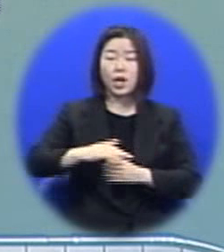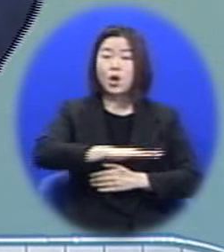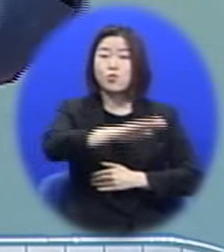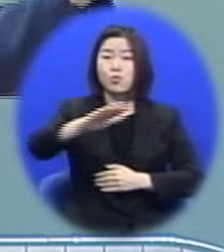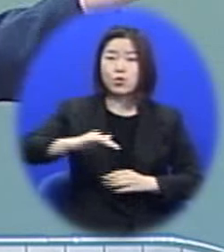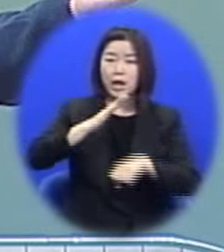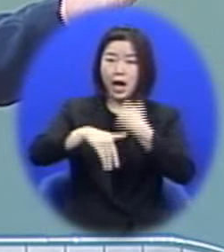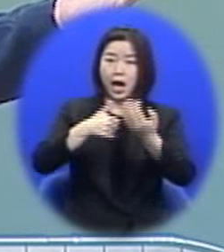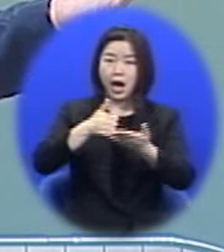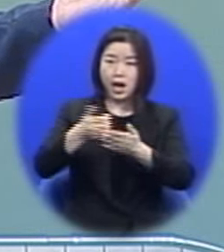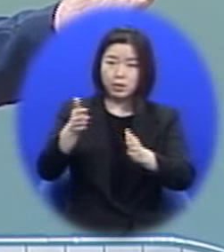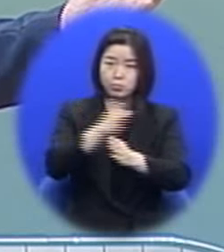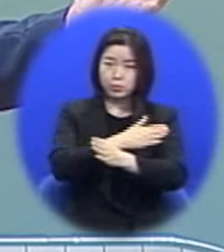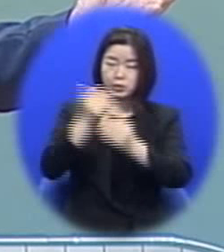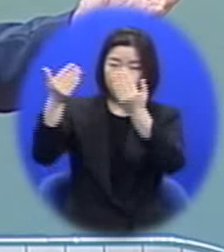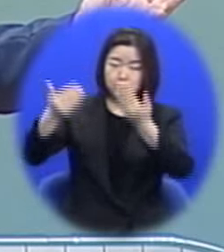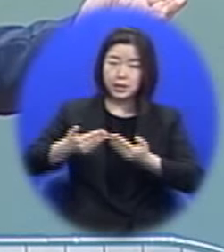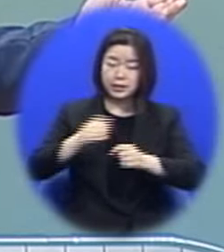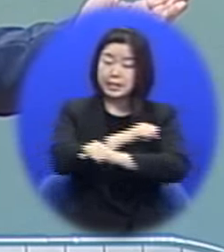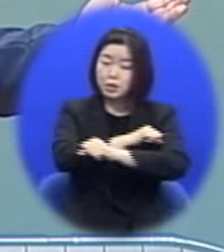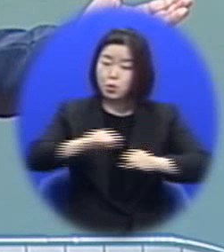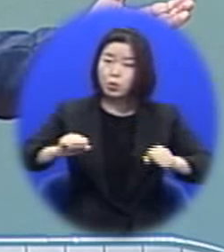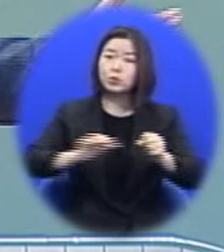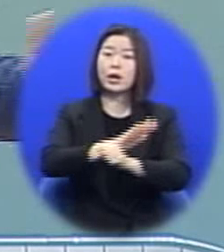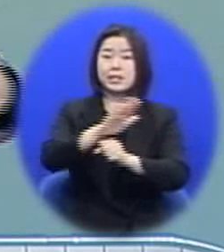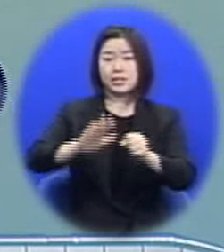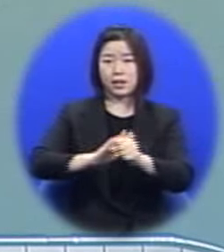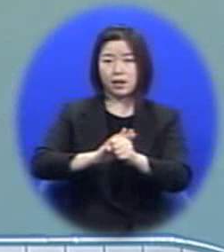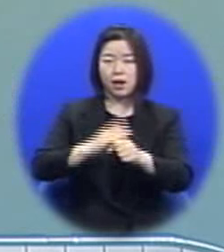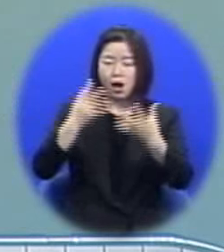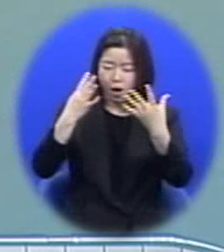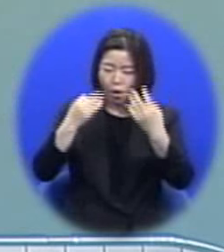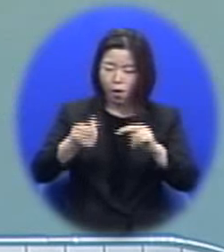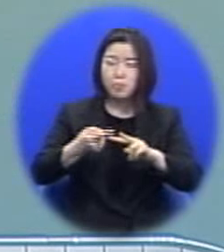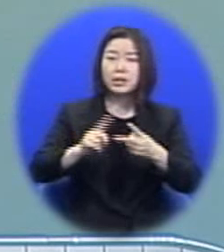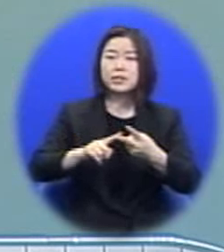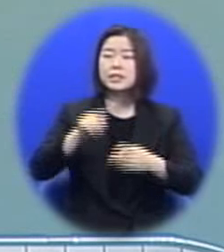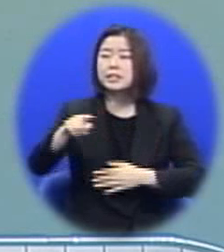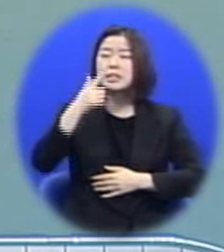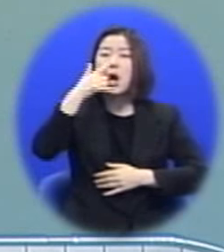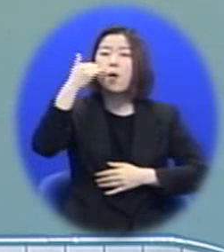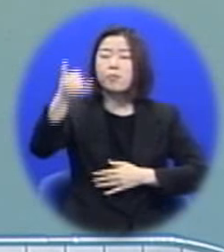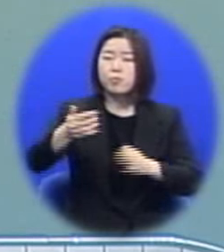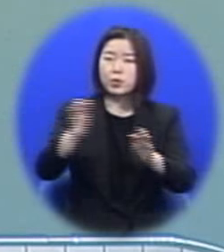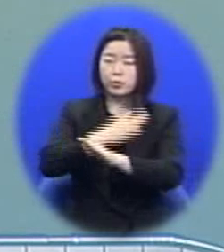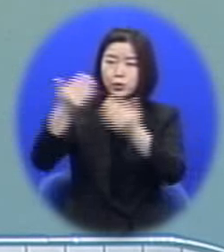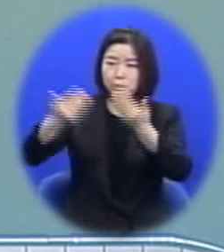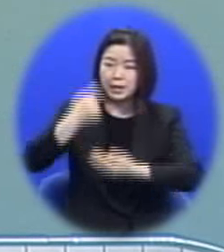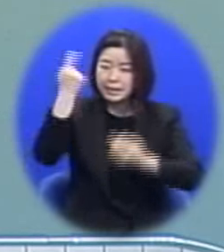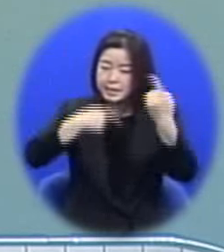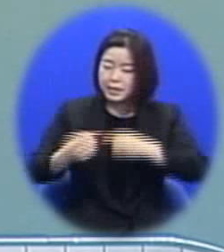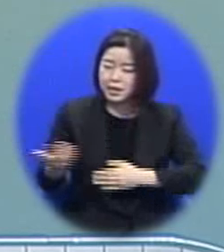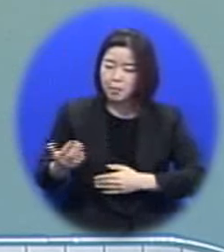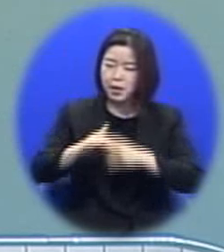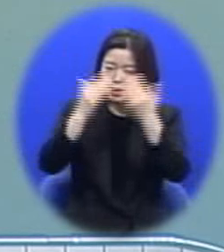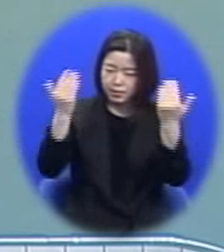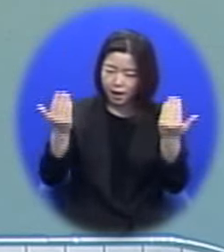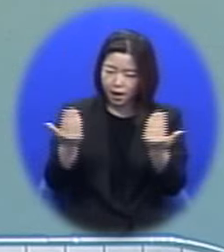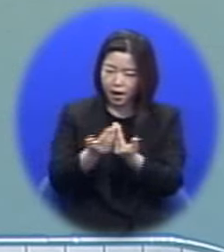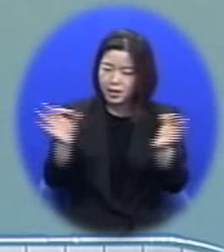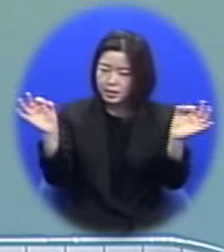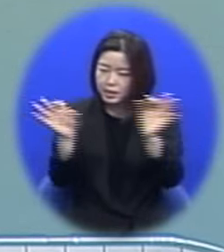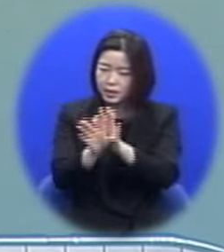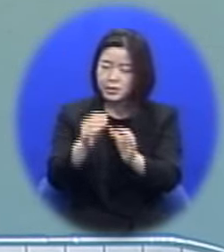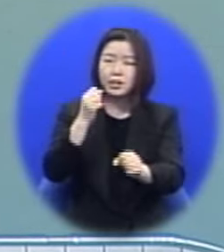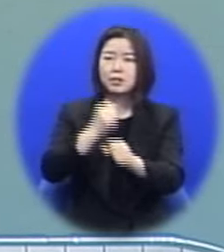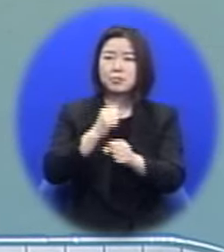우리가 하나님으로부터 받은 용서와 사랑은 얼마든지 그 부모에게서 받은 상처, 아픔을 다 뛰어넘고도